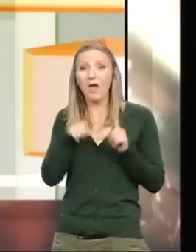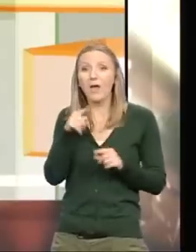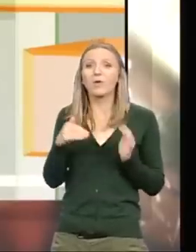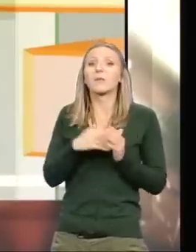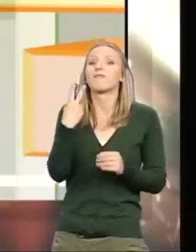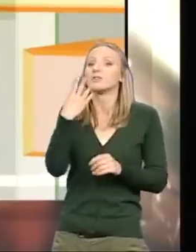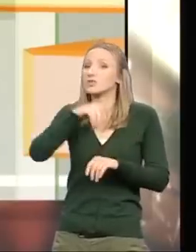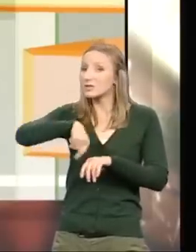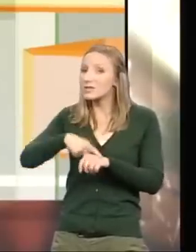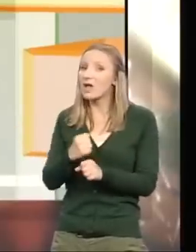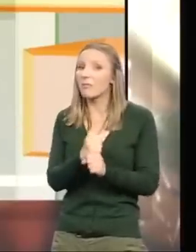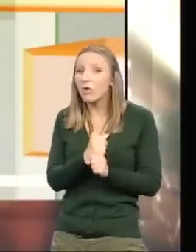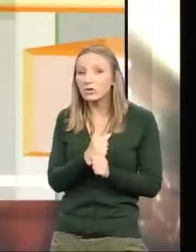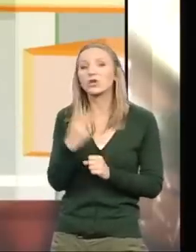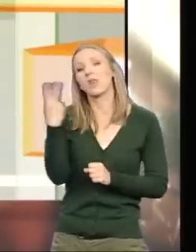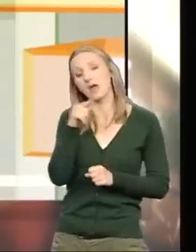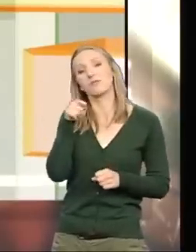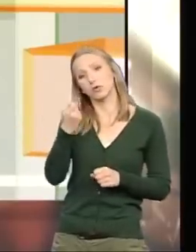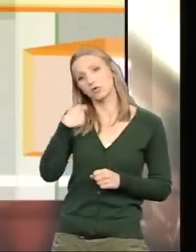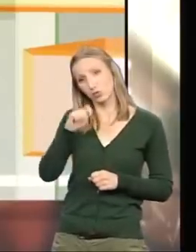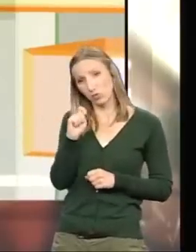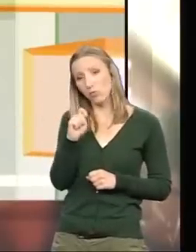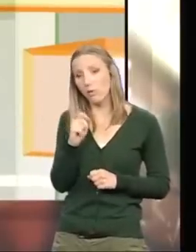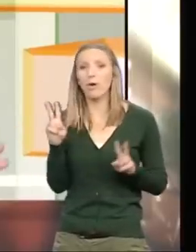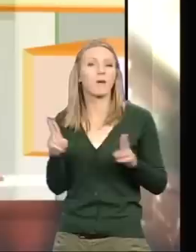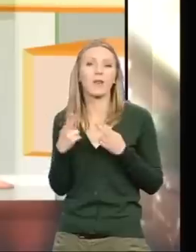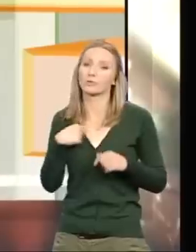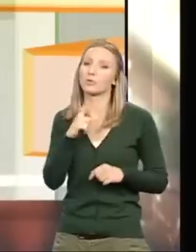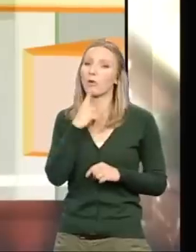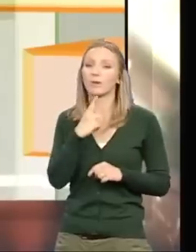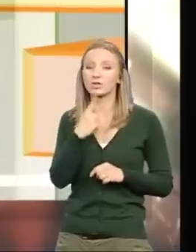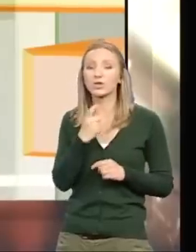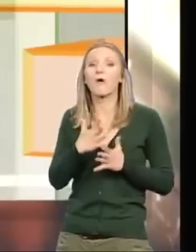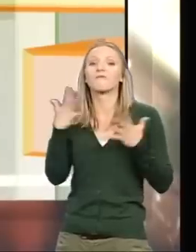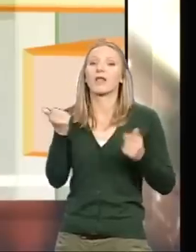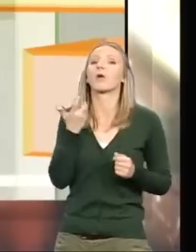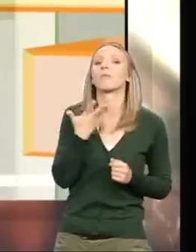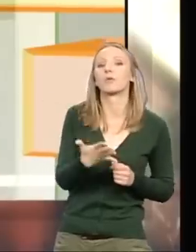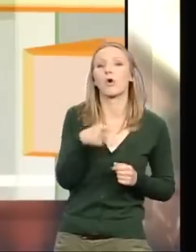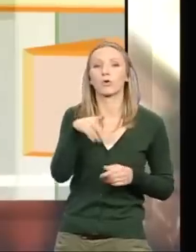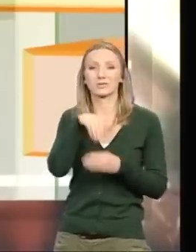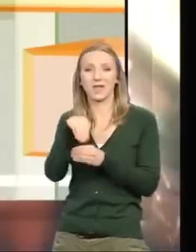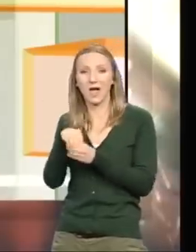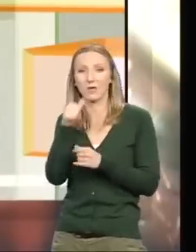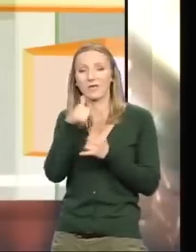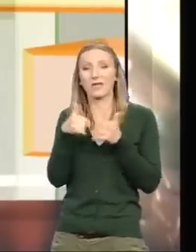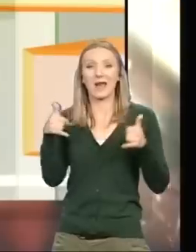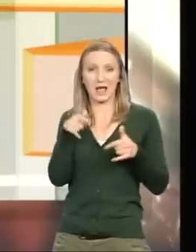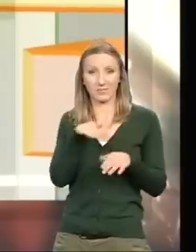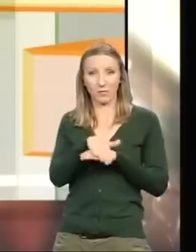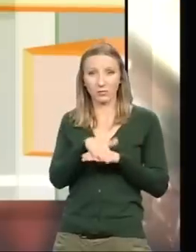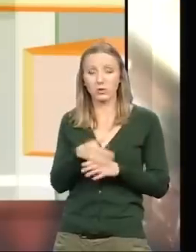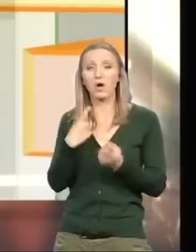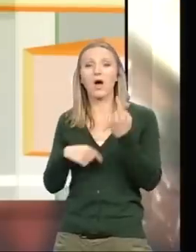časovna podrška i naravno da je to sve skupo, pa ne možemo pričati o nekom velikom broju tih stanove i razvoju ove usluge,